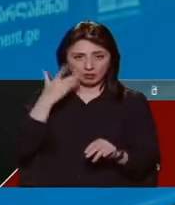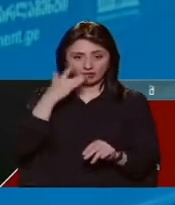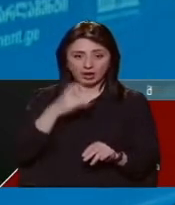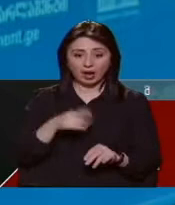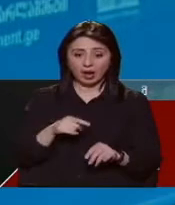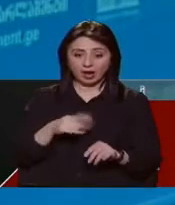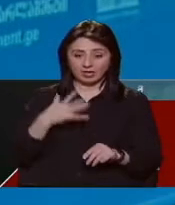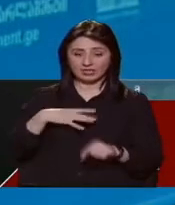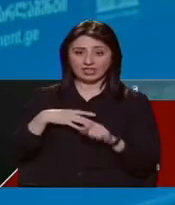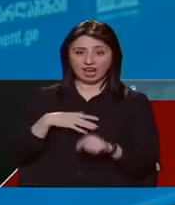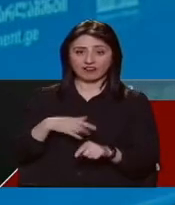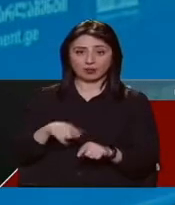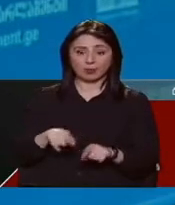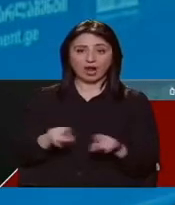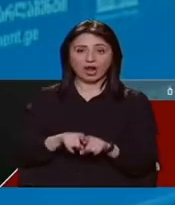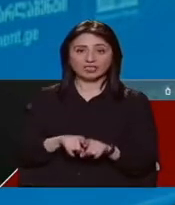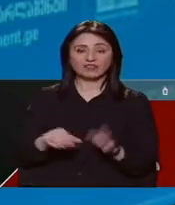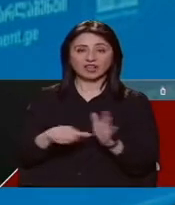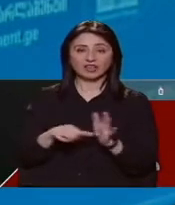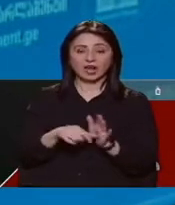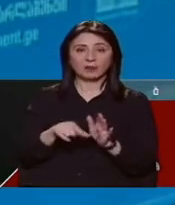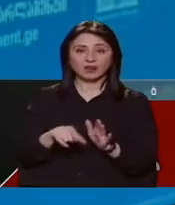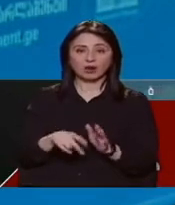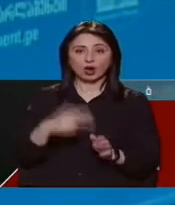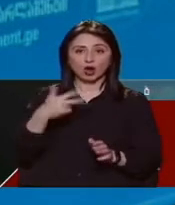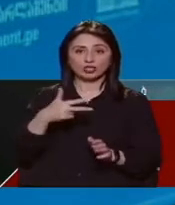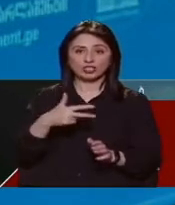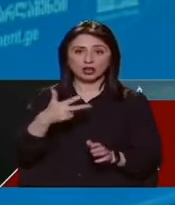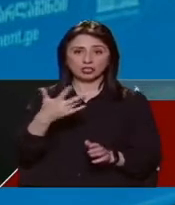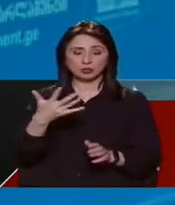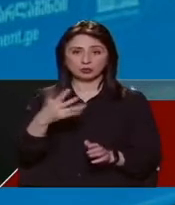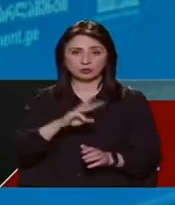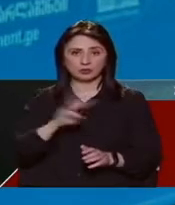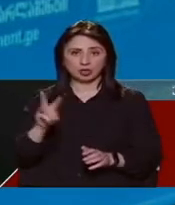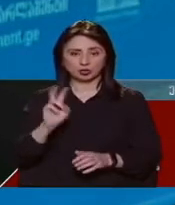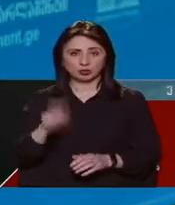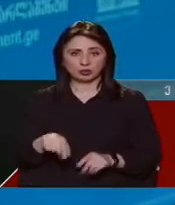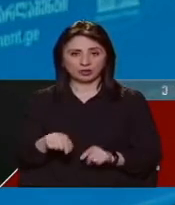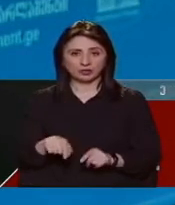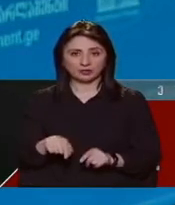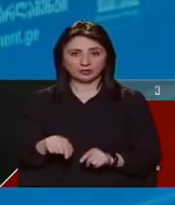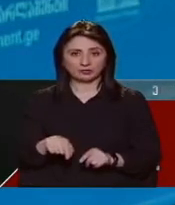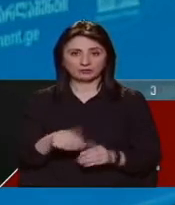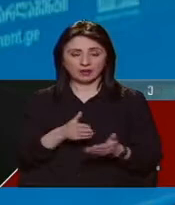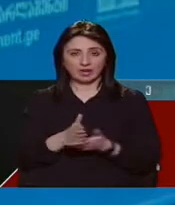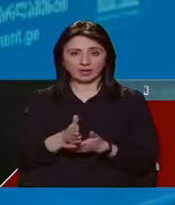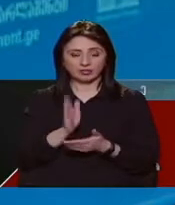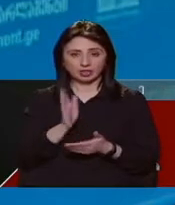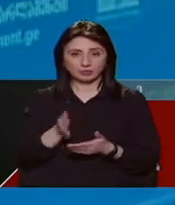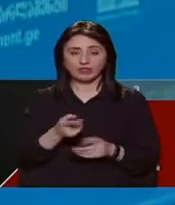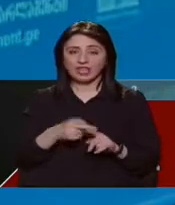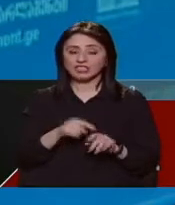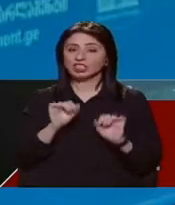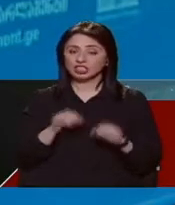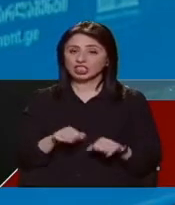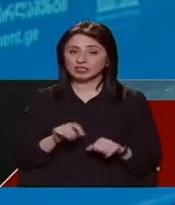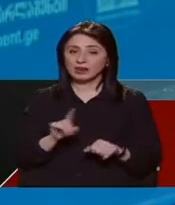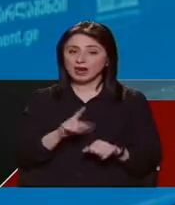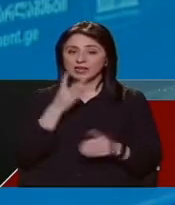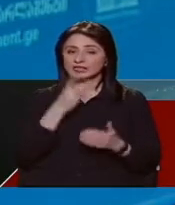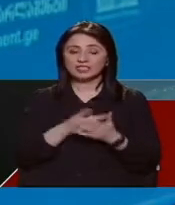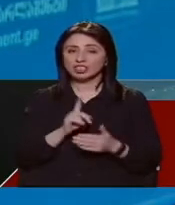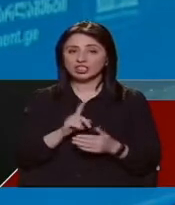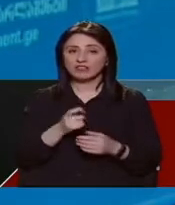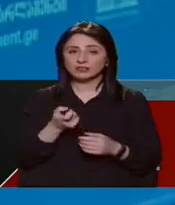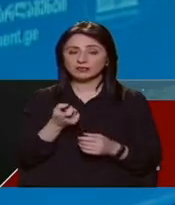როდესაც საქართველოს მიმართ ასეთივე დახმარება 30-35 მილიონი დოლარის ფარგლებში იქნება ეს შეიძლება Ramis